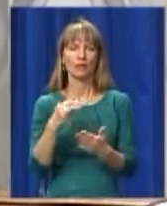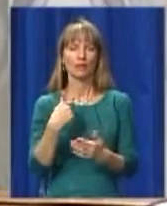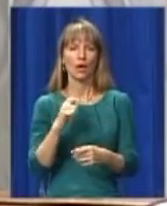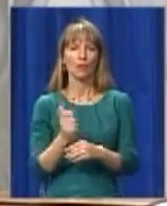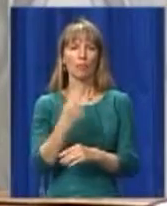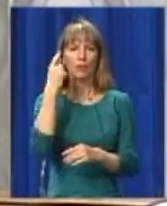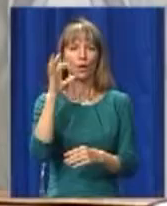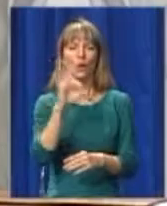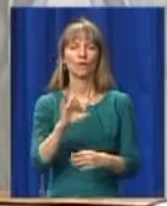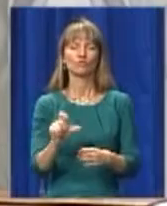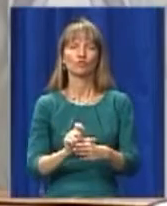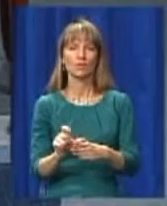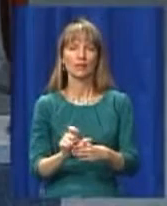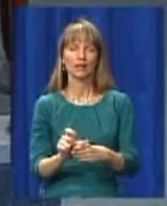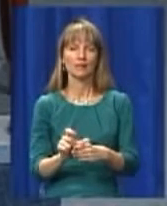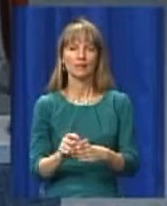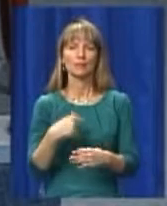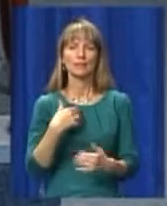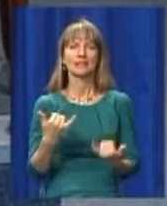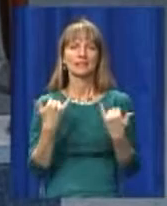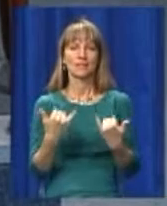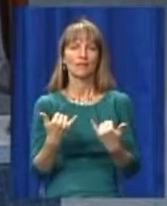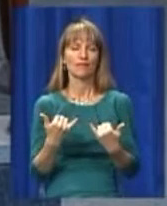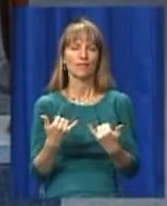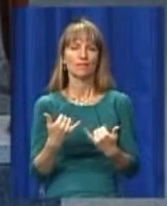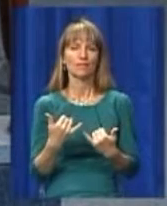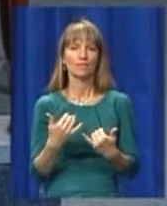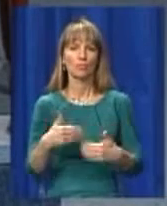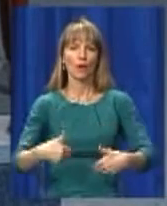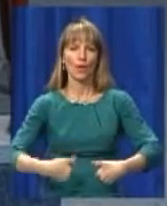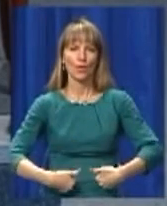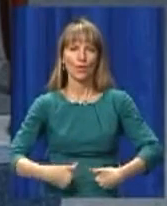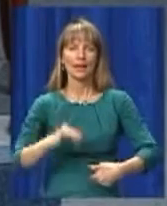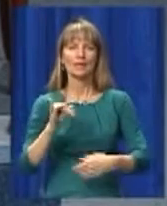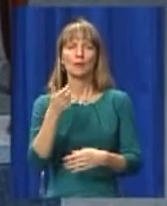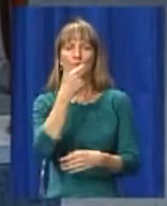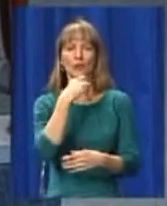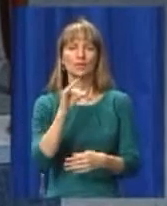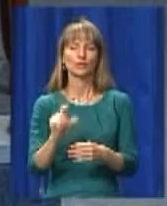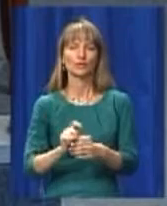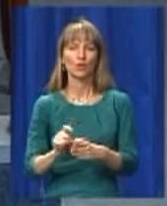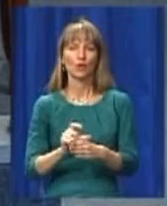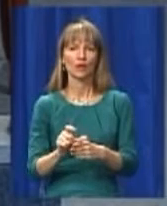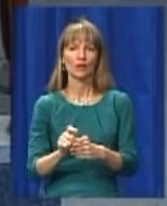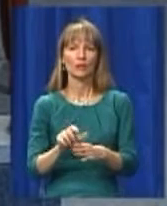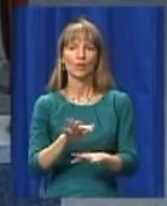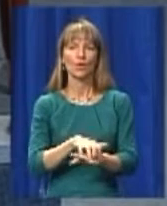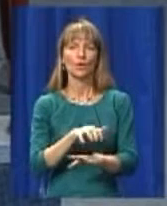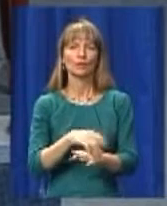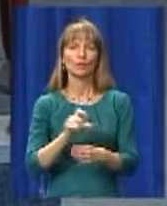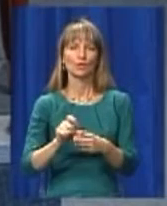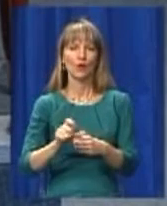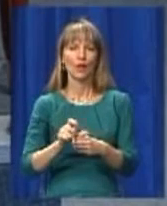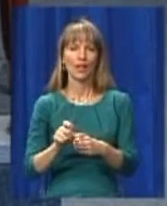о шоколаде. Я хочу есть. Мы сегодня уже просто проголодались, и морозовый шоколад. Ну и, до речі, коти шоколадні,